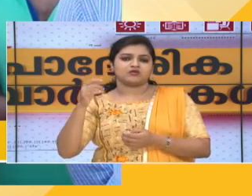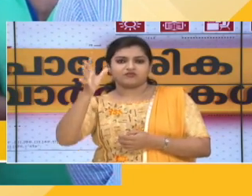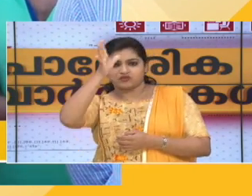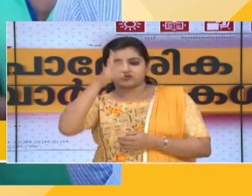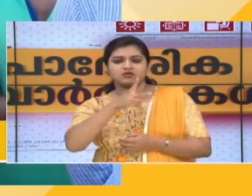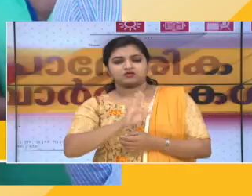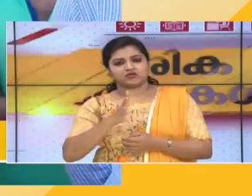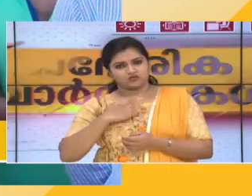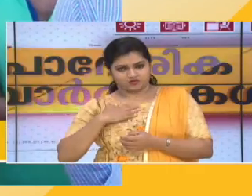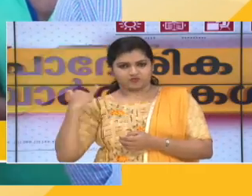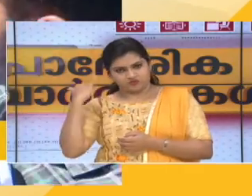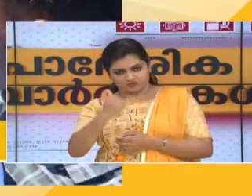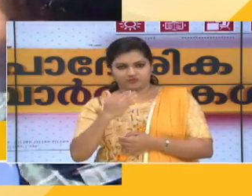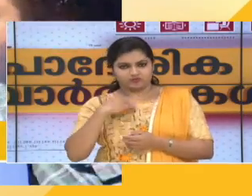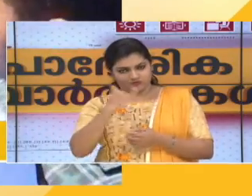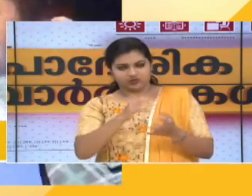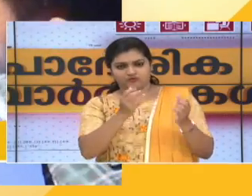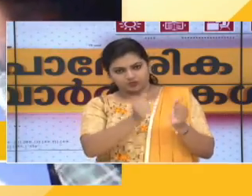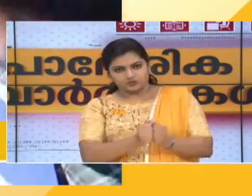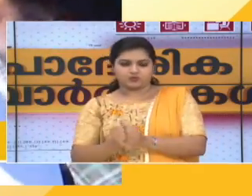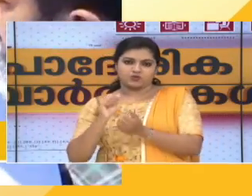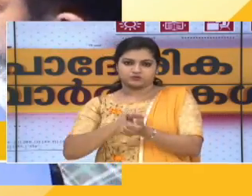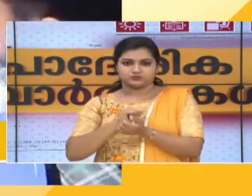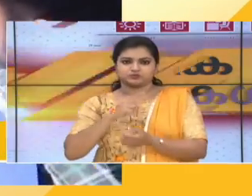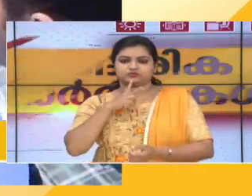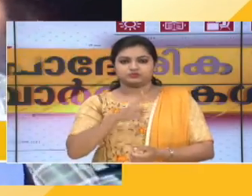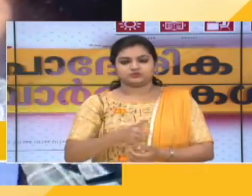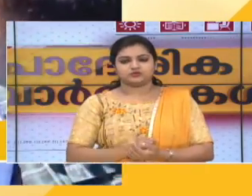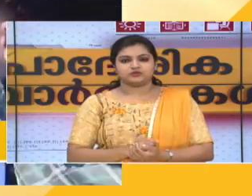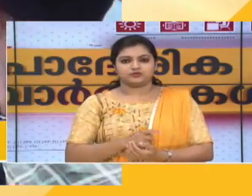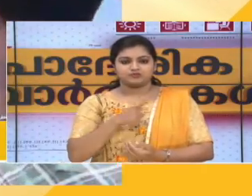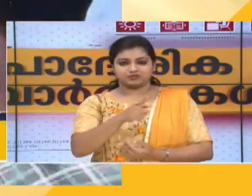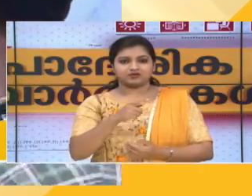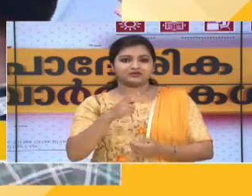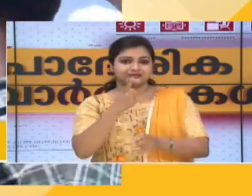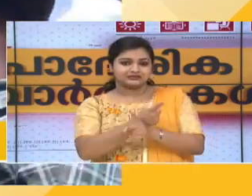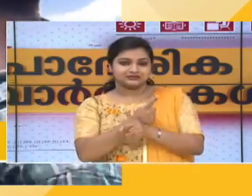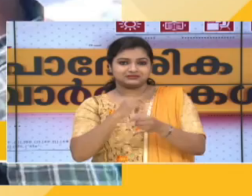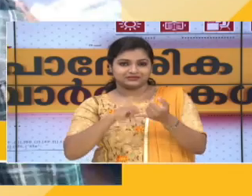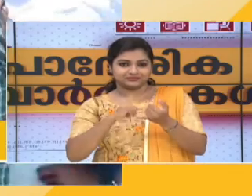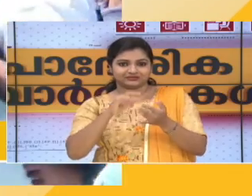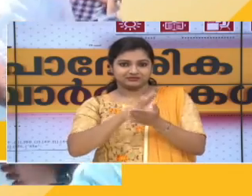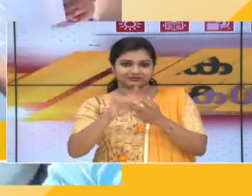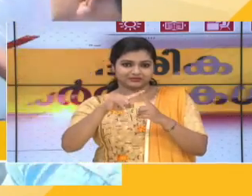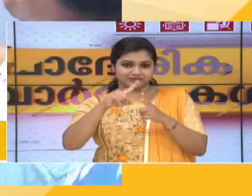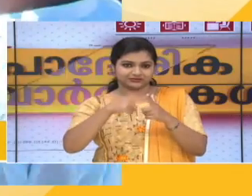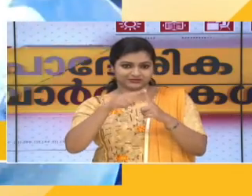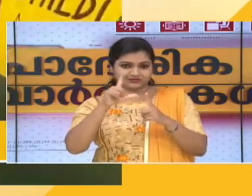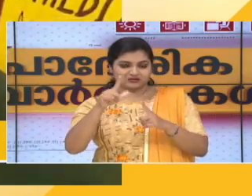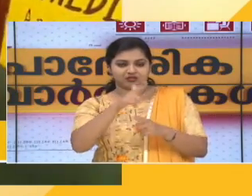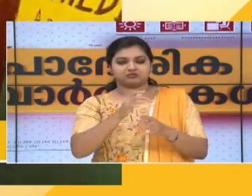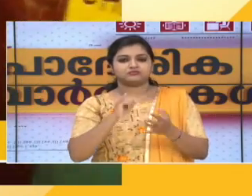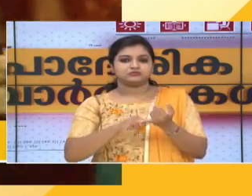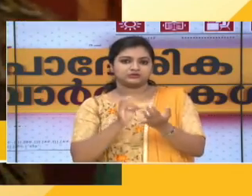ഞാൻ ഇങ്ങോട്ട് വരാം, ഞാൻ വന്നിട്ട് ഉണ്ടാകുന്ന പറഞ്ഞു. അദ്ദേഹം കുട്ടിയെ ആശുപത്രിയിൽ എത്തിക്കാൻ വൈകിയതുമായി ബന്ധപ്പെട്ട് അധ്യാപകൻ ഷിജിലിനെ സസ്പെൻഡ് ചെയ്തു. 3 അധ്യാപകർക്ക് കാരണം കാണിക്കൽ നോട്ടീസ്